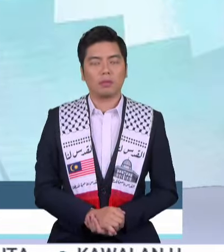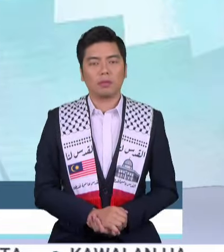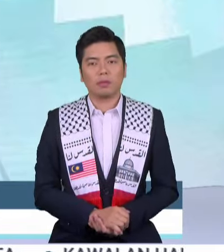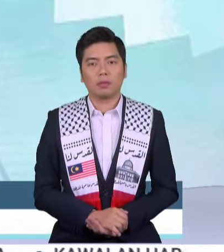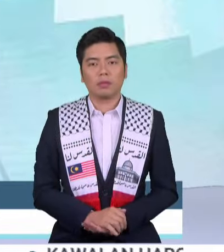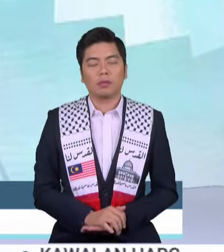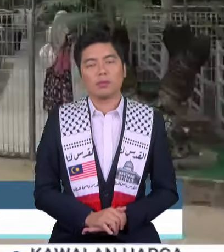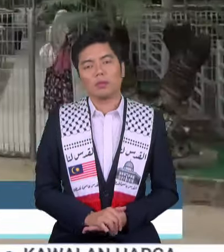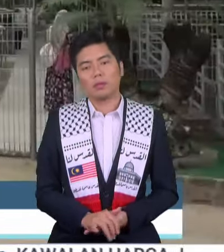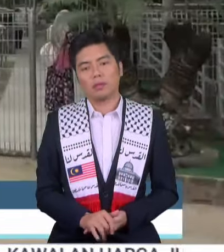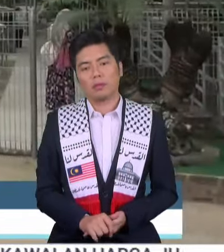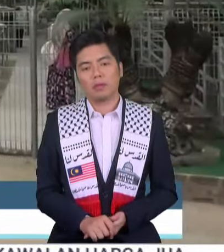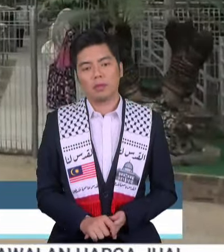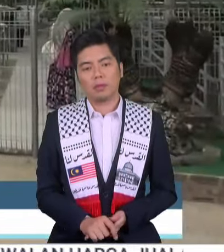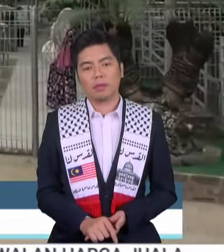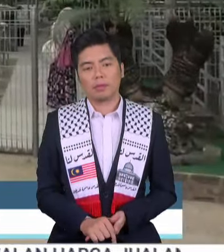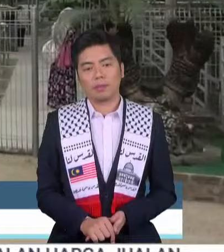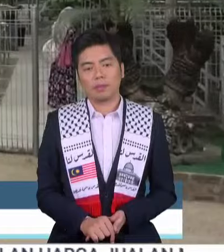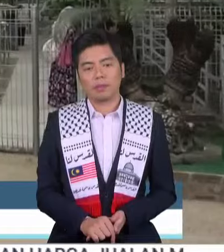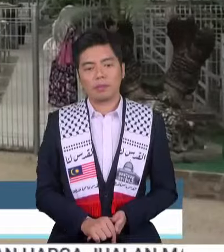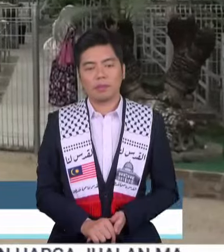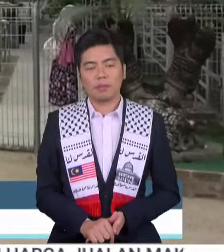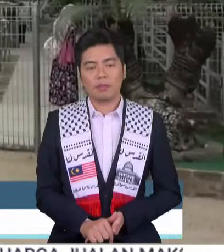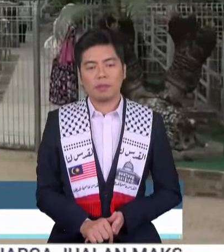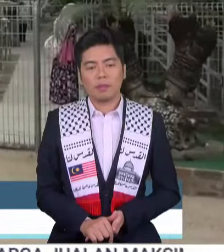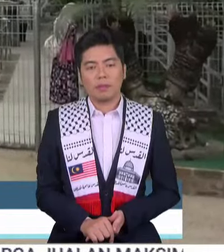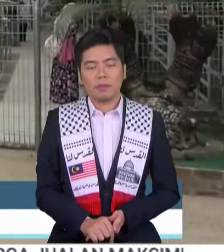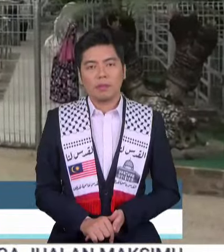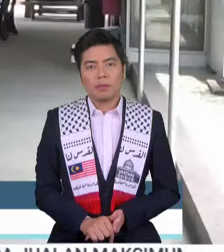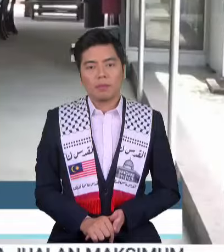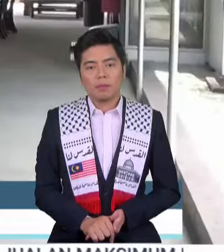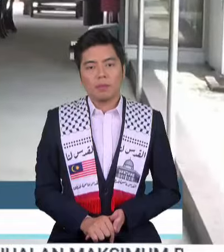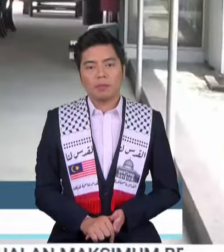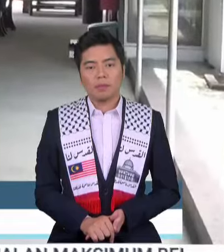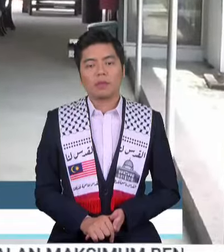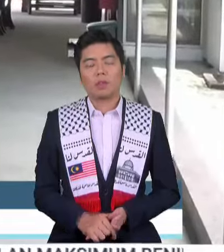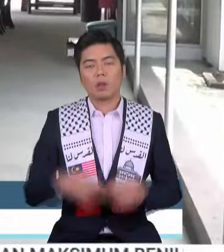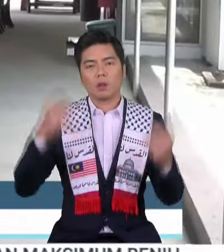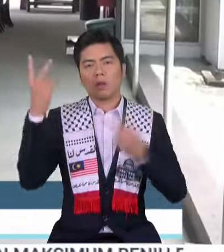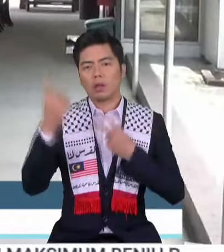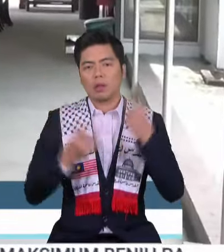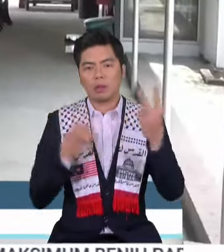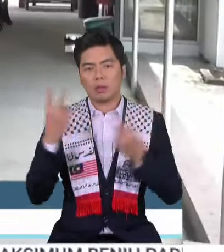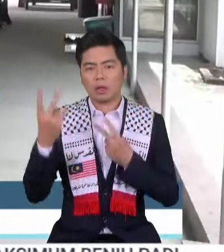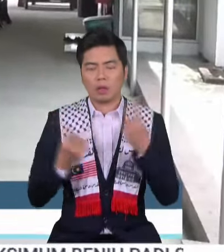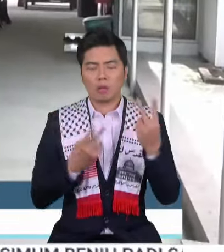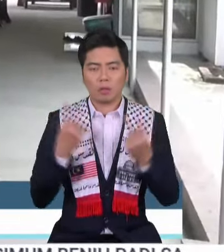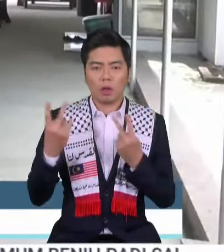laporannya.